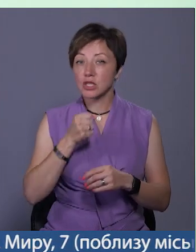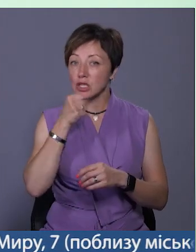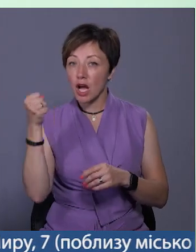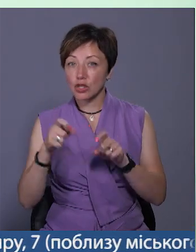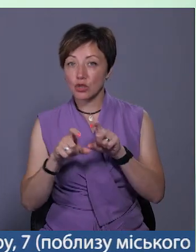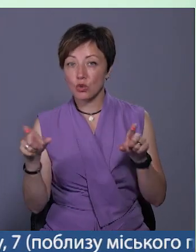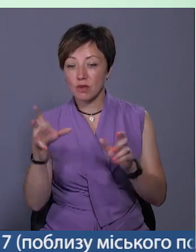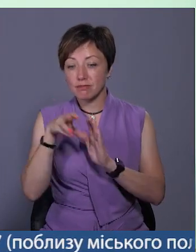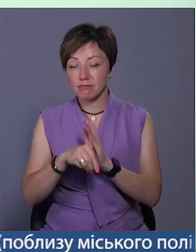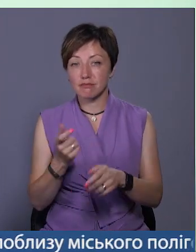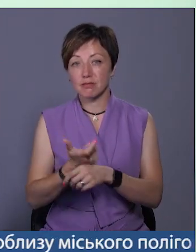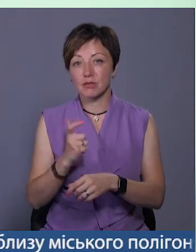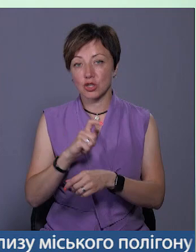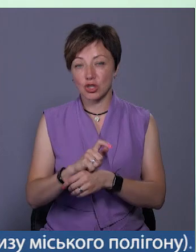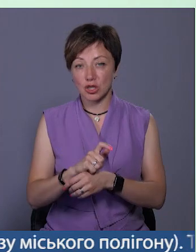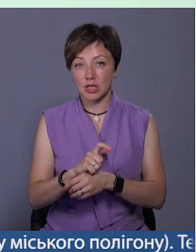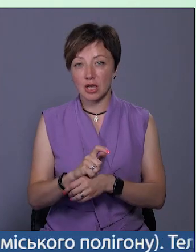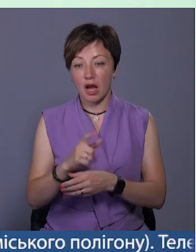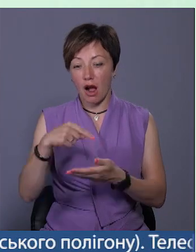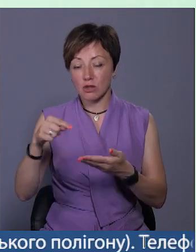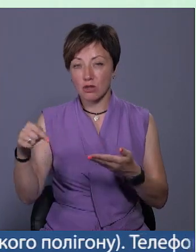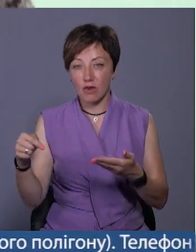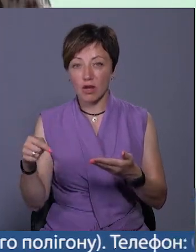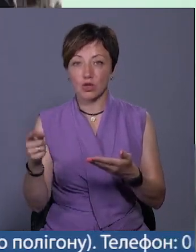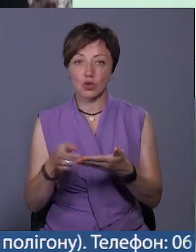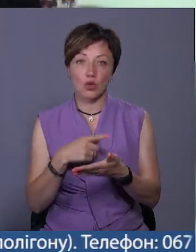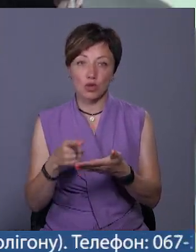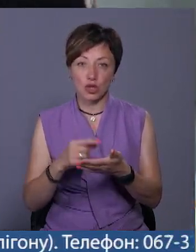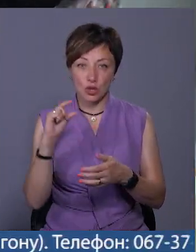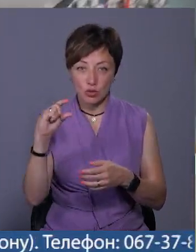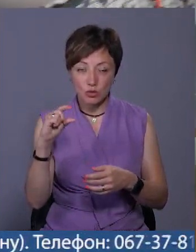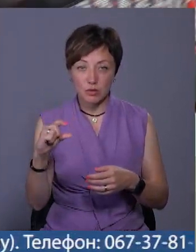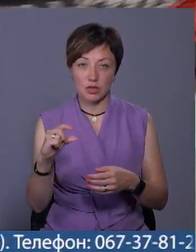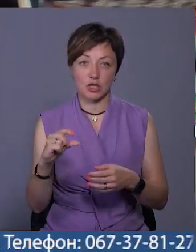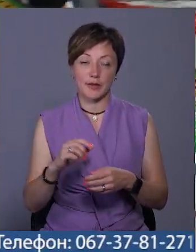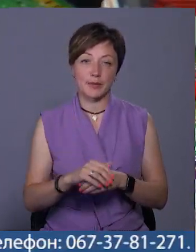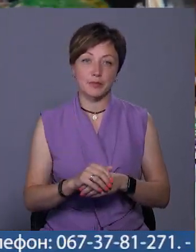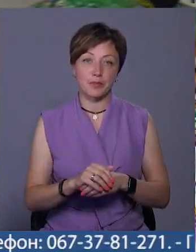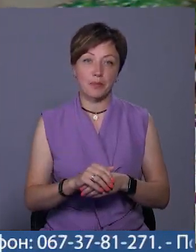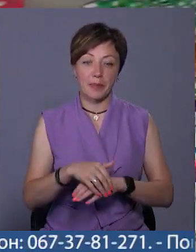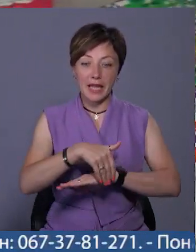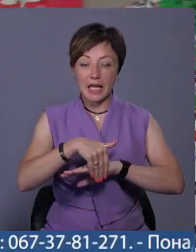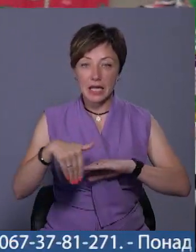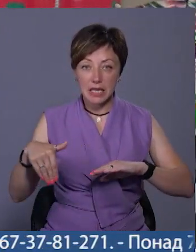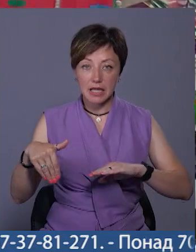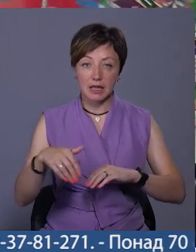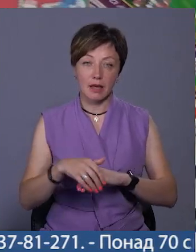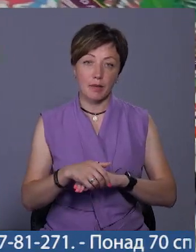старшої більше канцтоварів, таких як зошити, грубші, лінійки,